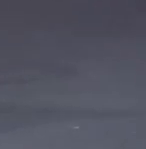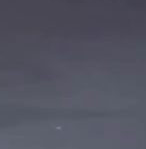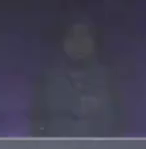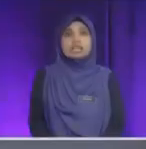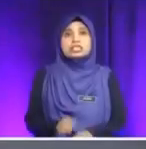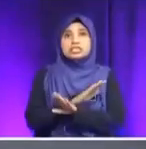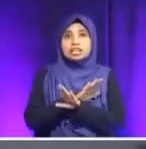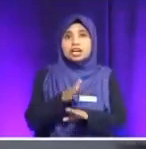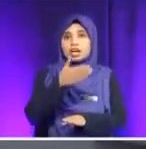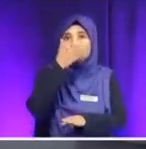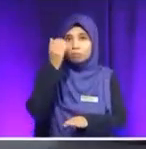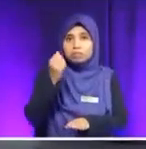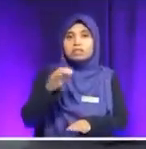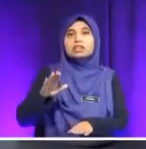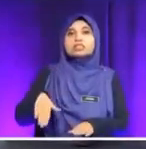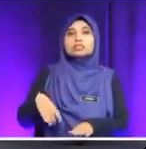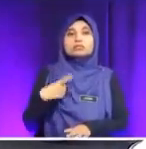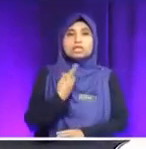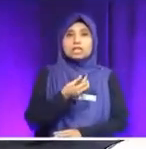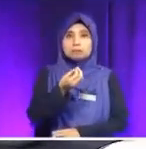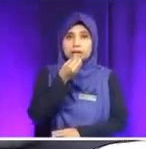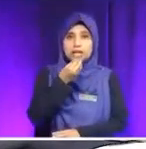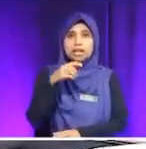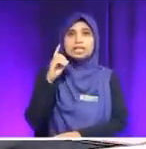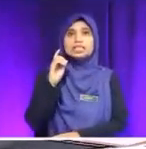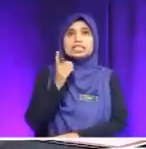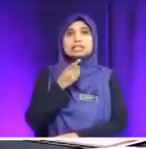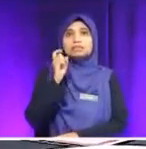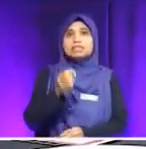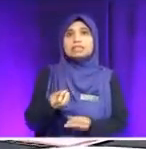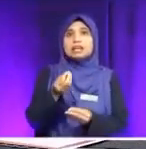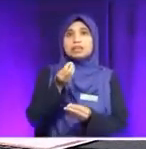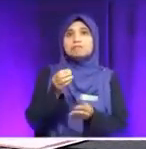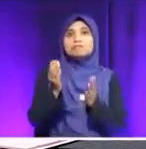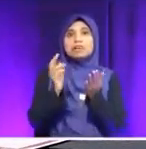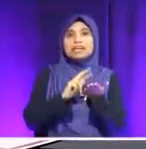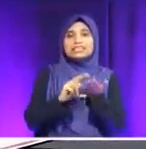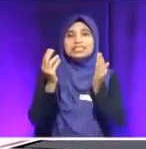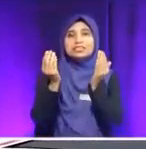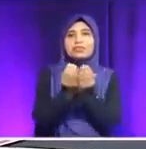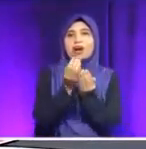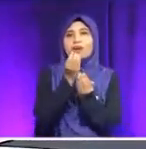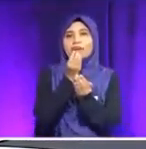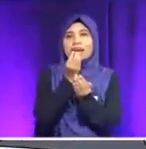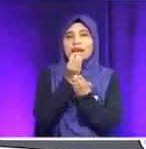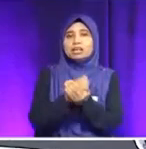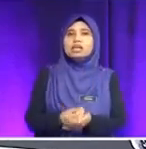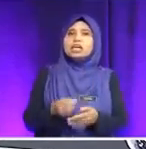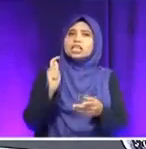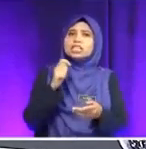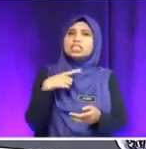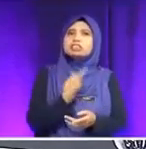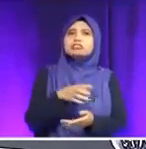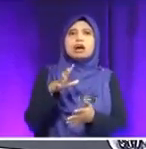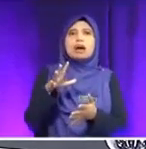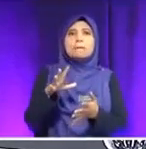Jangan lupa sebelum kita makan, kita kena baca doa makan dulu. Okey, baik cikgu. Tadi kita dah belajar macam-macam dah tentang apa